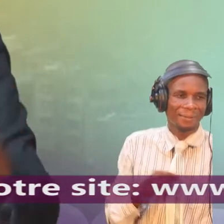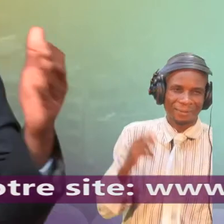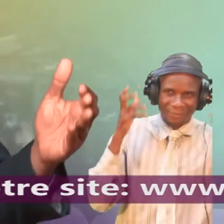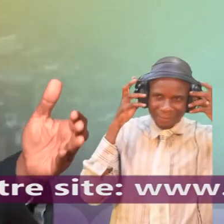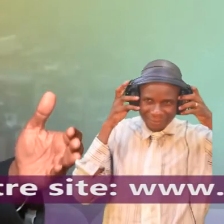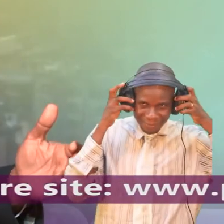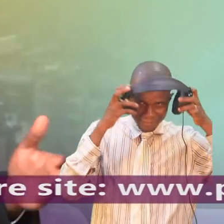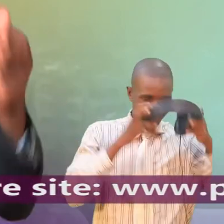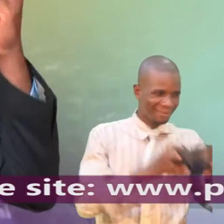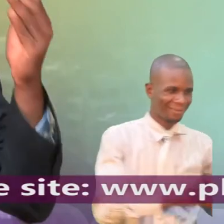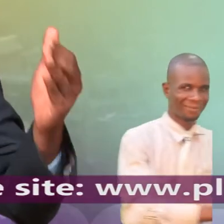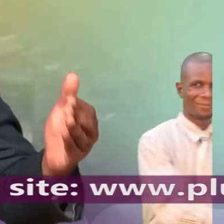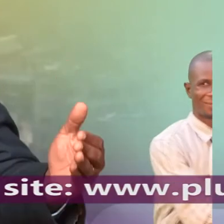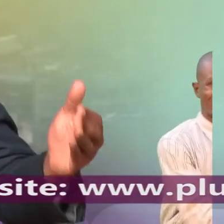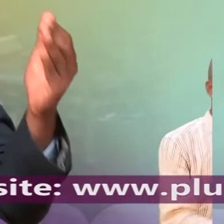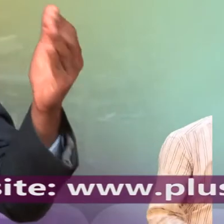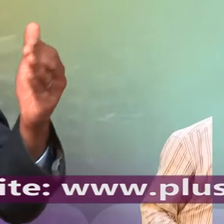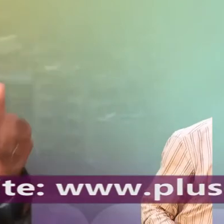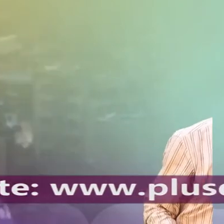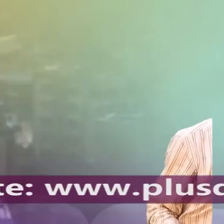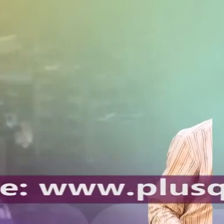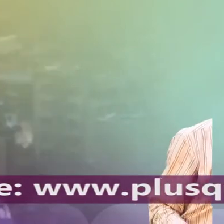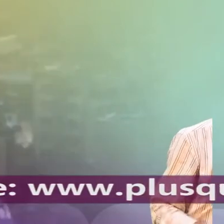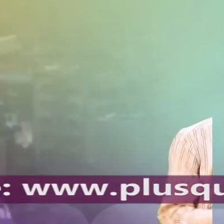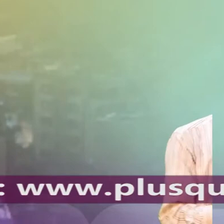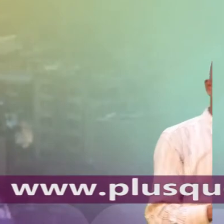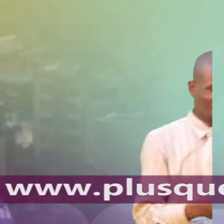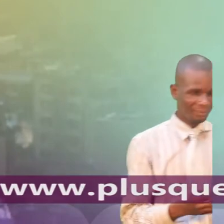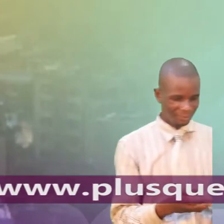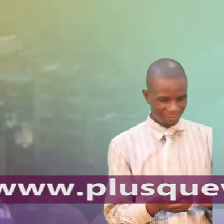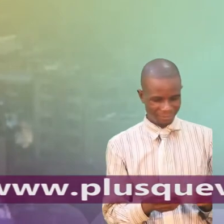17 fungu la 3. Huu ndio uzima wa milele.